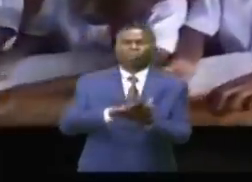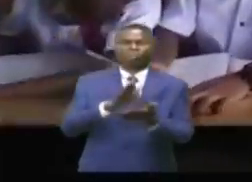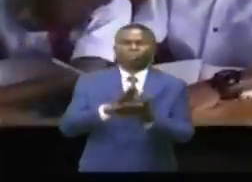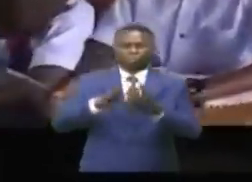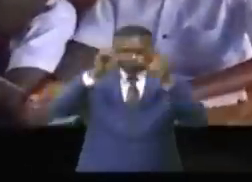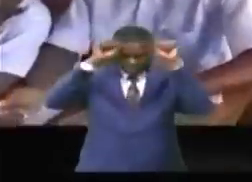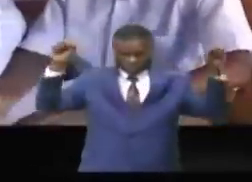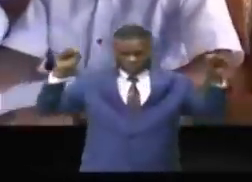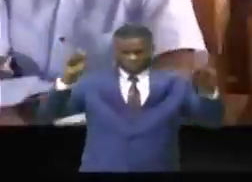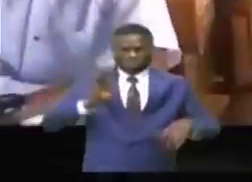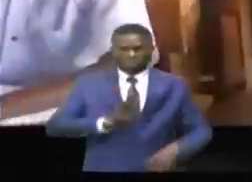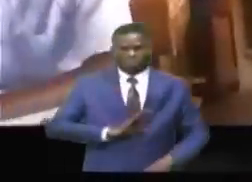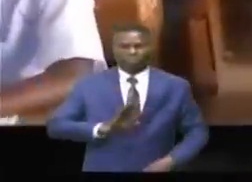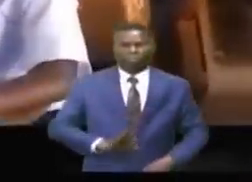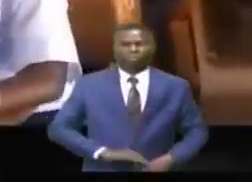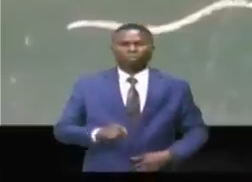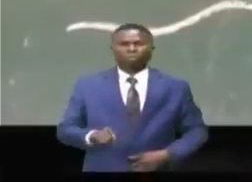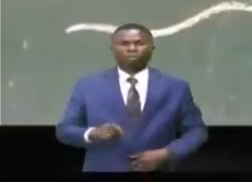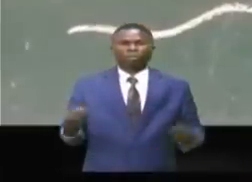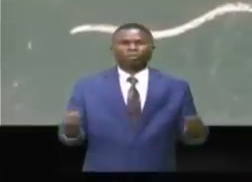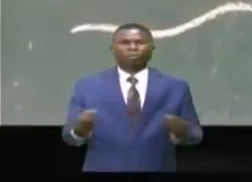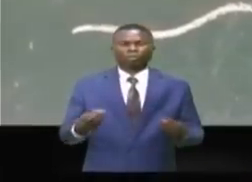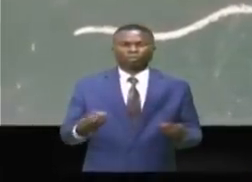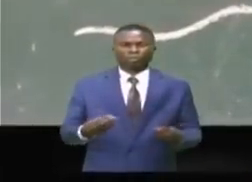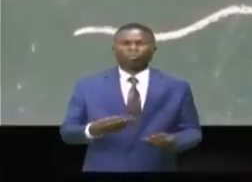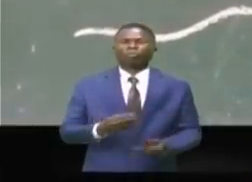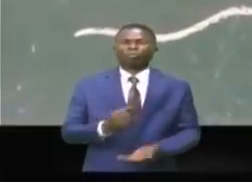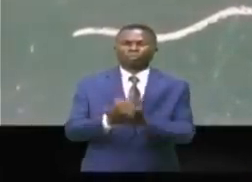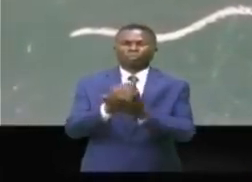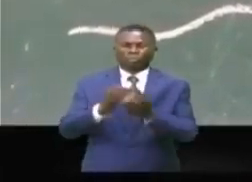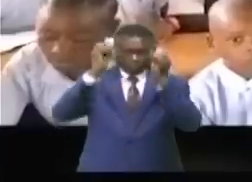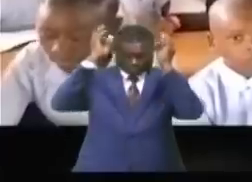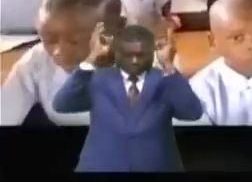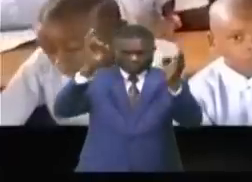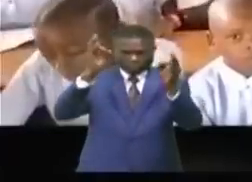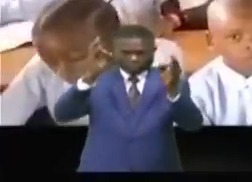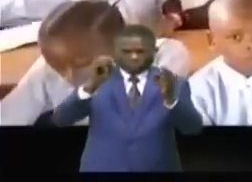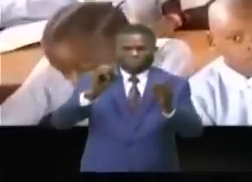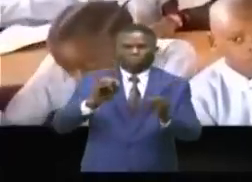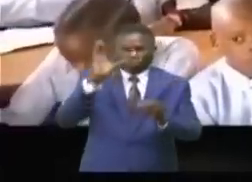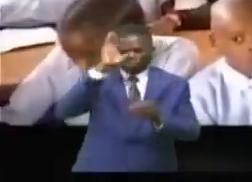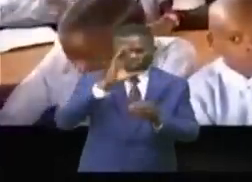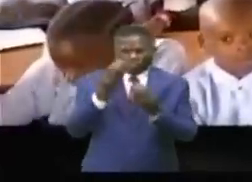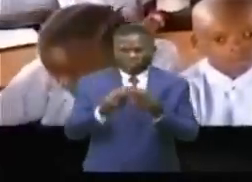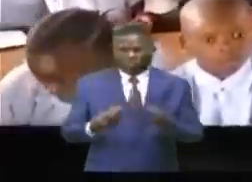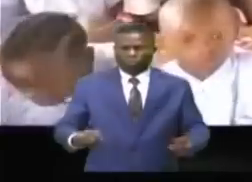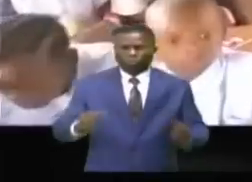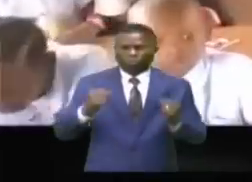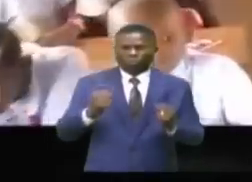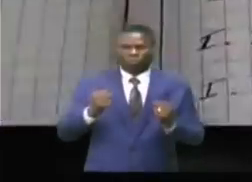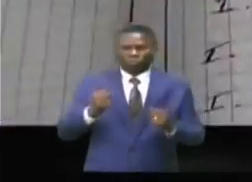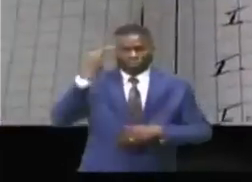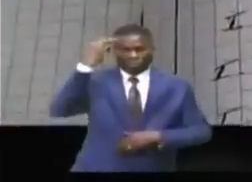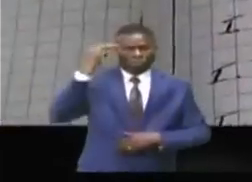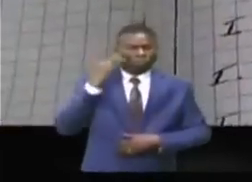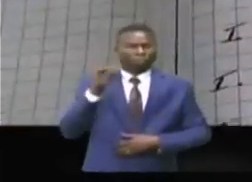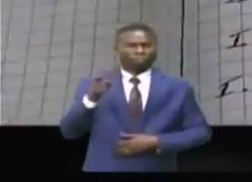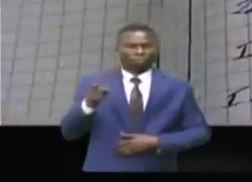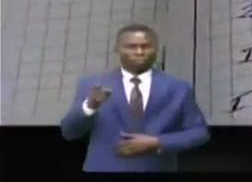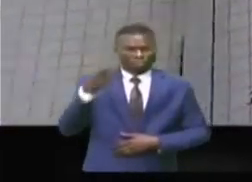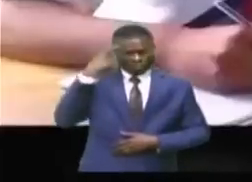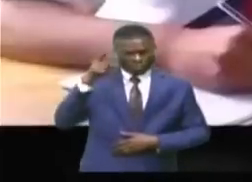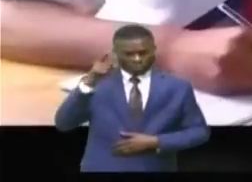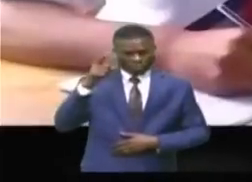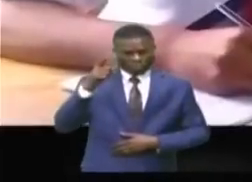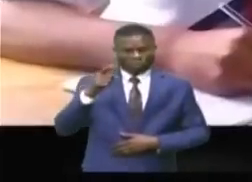l'État, Félix-Antoine Tshisekedi Tshilombo, qui fait de l'éducation son cheval de bataille. Aussi au ministre des tutelles pour